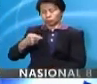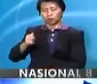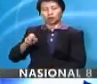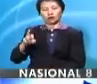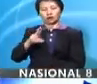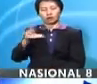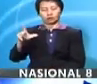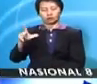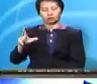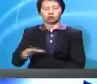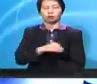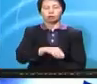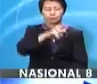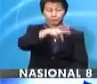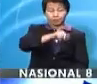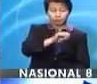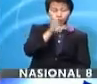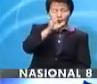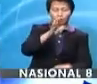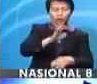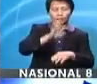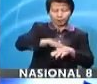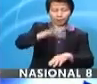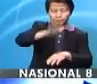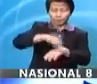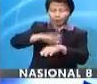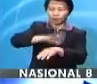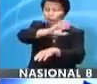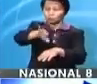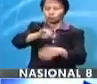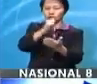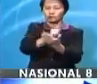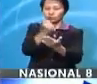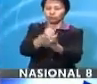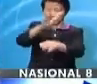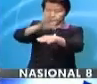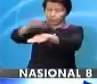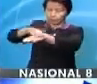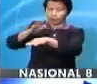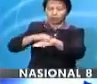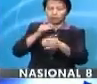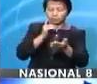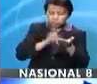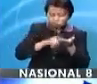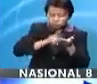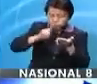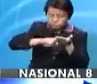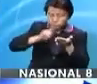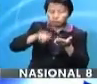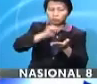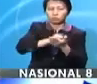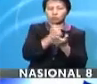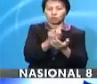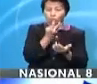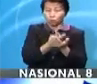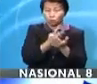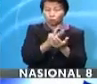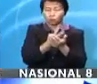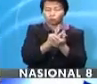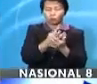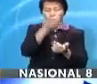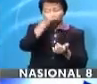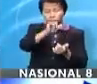Halmi. PAC juga dijangka akan mengambil semua firma audit yang terlibat mengaudit kewangan syarikat tersebut termasuk Ernst &